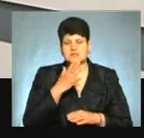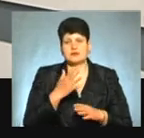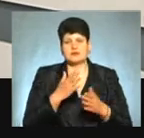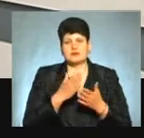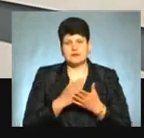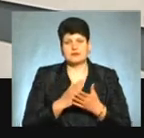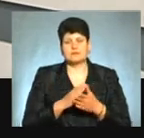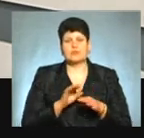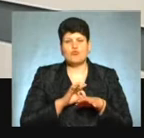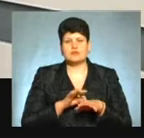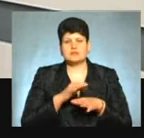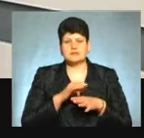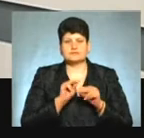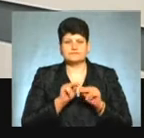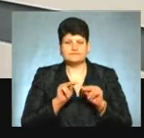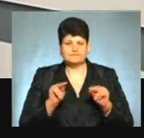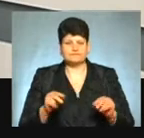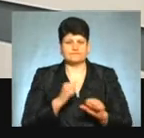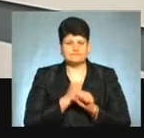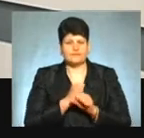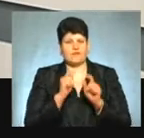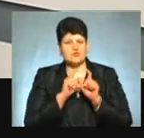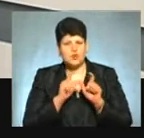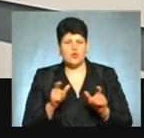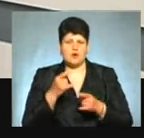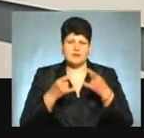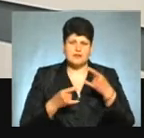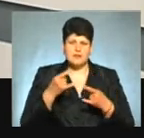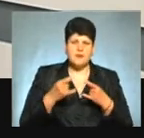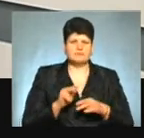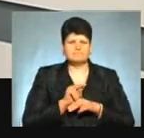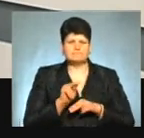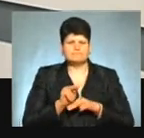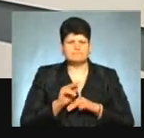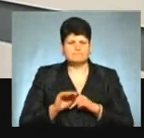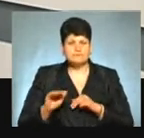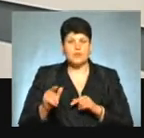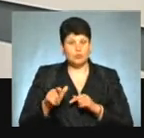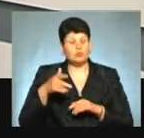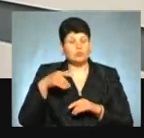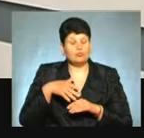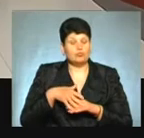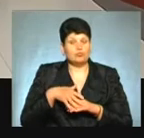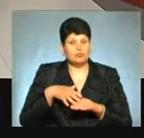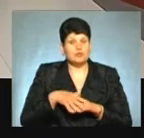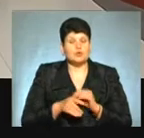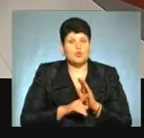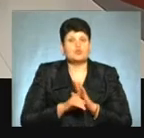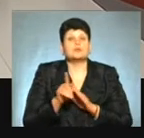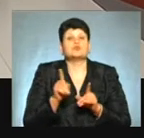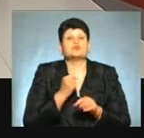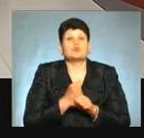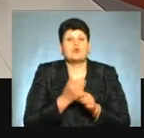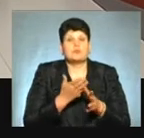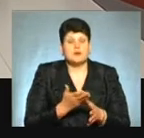ведеться просвітницька робота і в школі, і по телебаченню, і в ЗМІ, на загал, ось люди починають розуміти, що діється. А поза